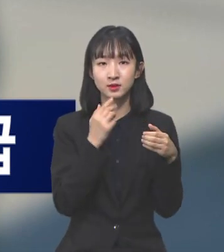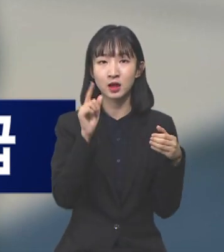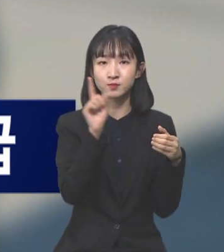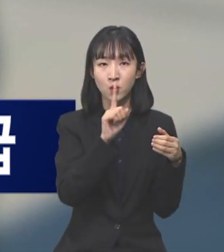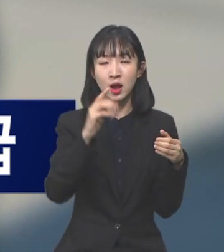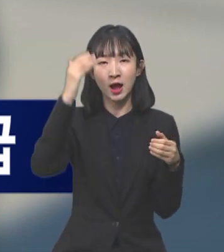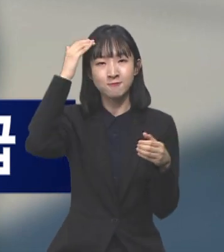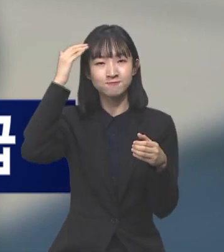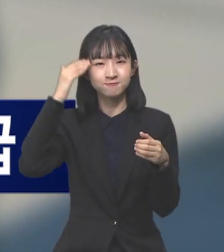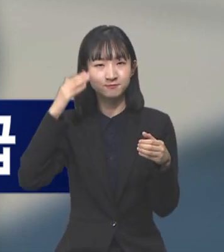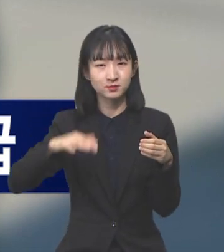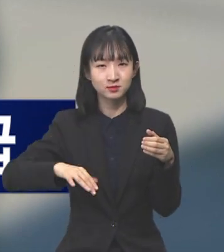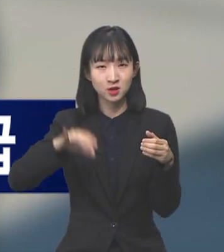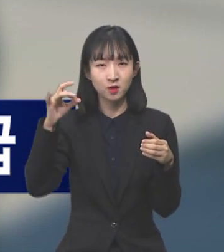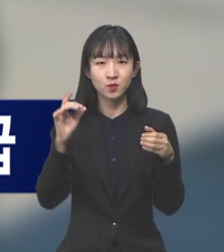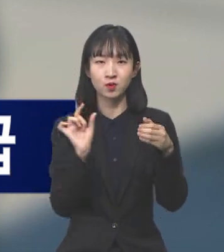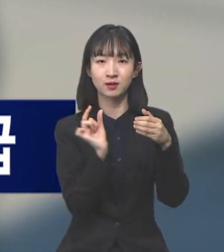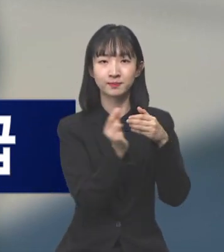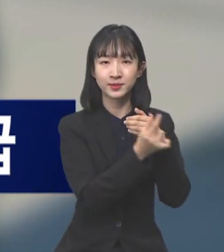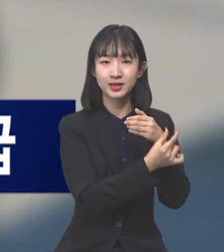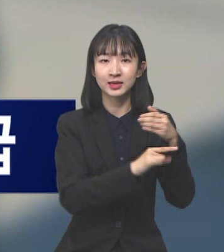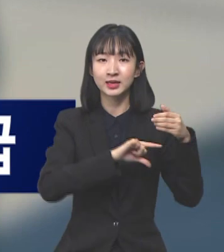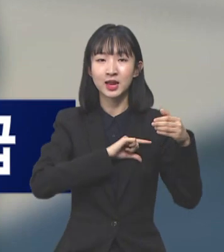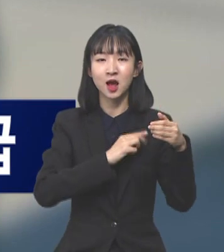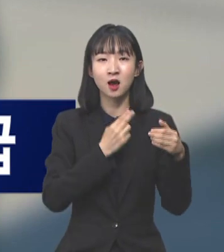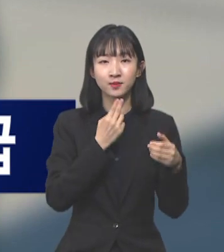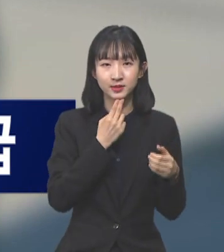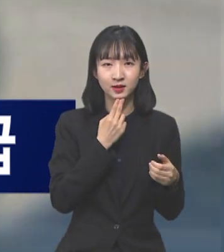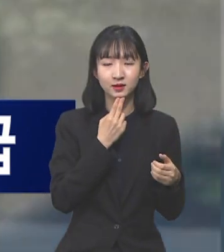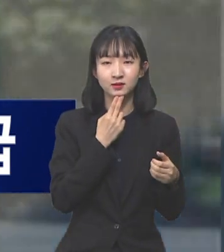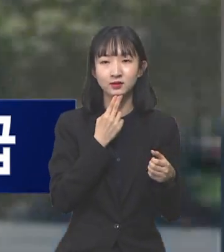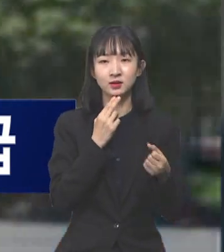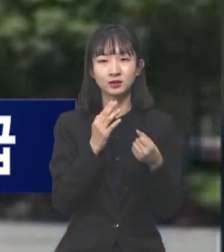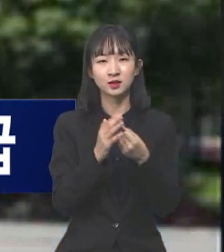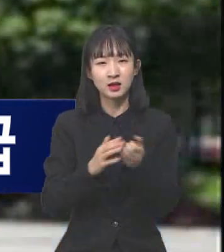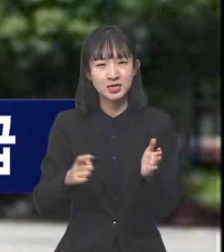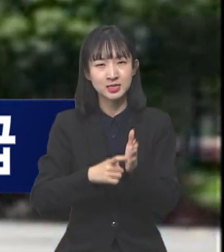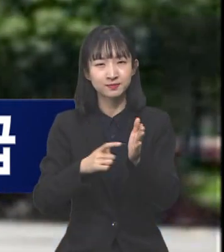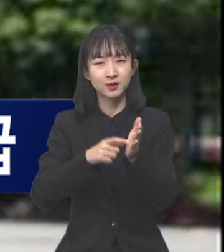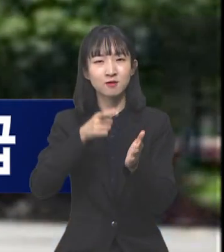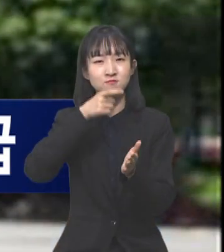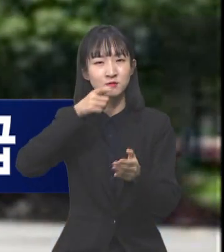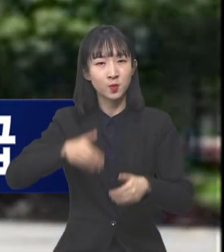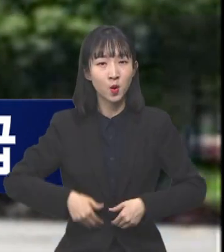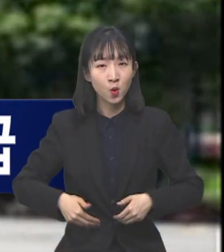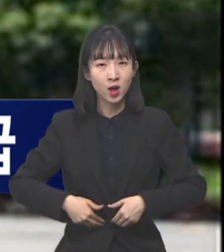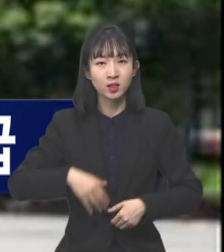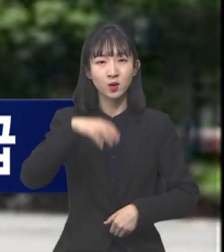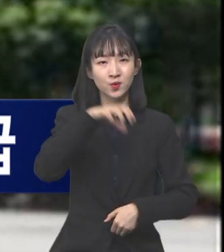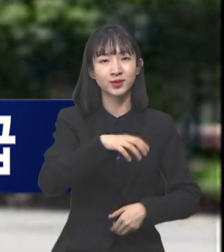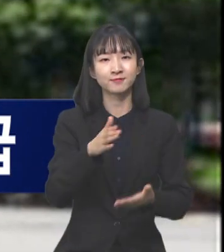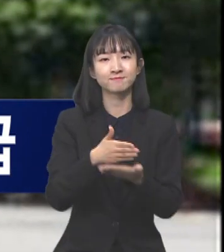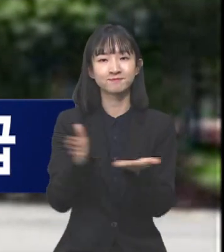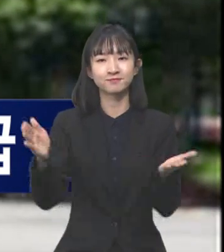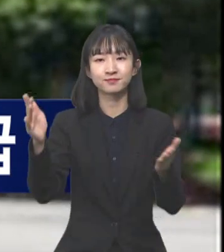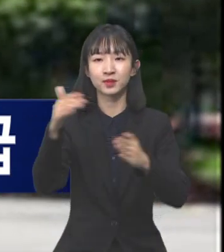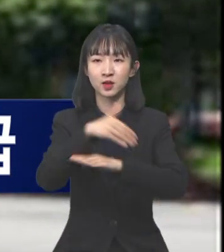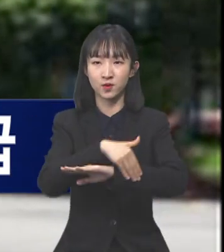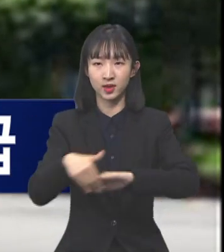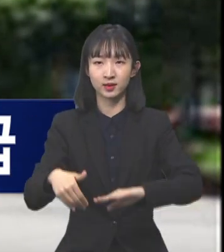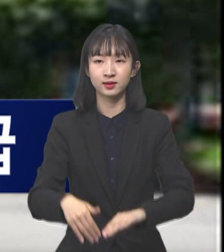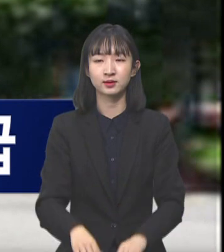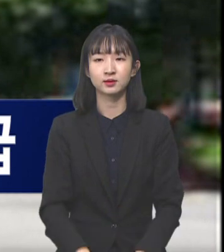최초로 라벨이 없는 페트병으로 제작해 제와 단수 비상 급수 지역 인천 시민에게 공급한다고 밝혔습니다